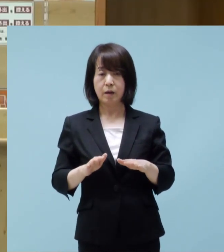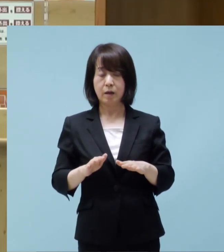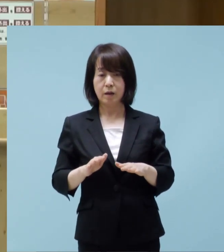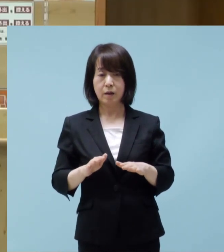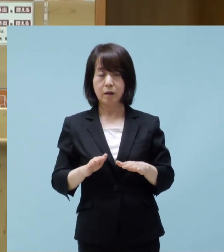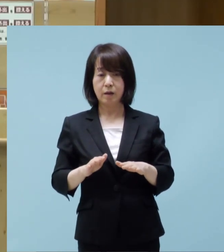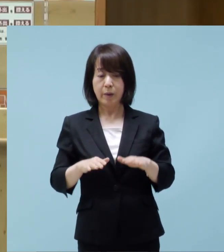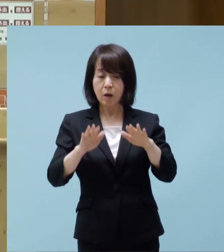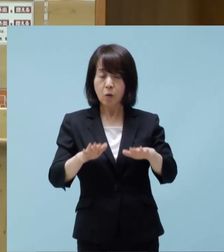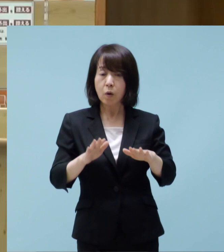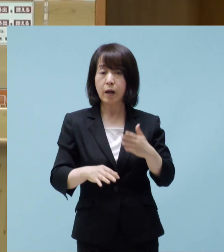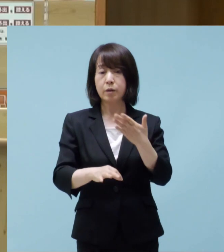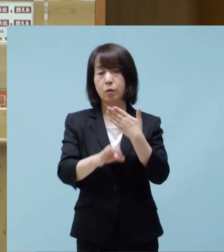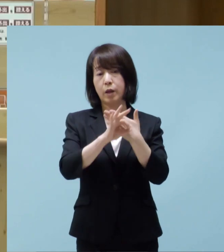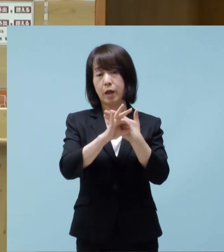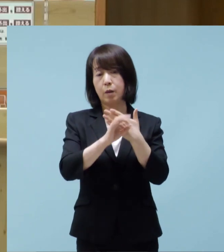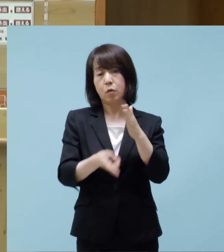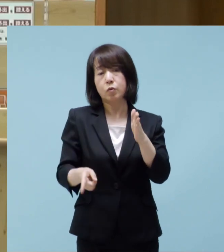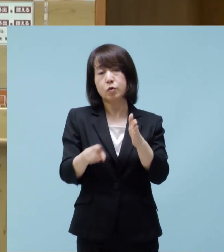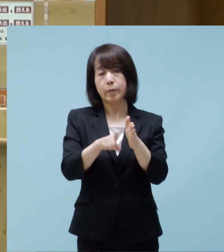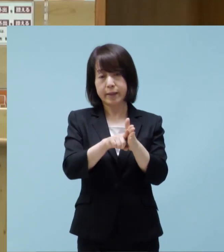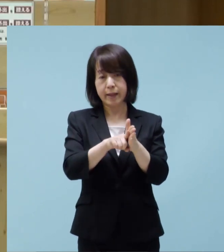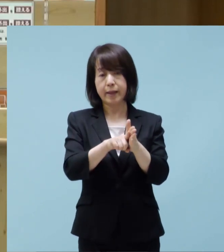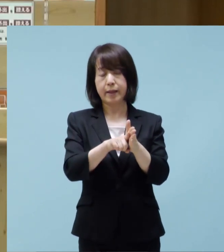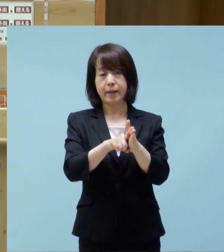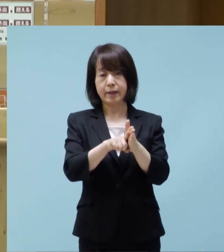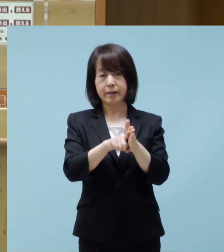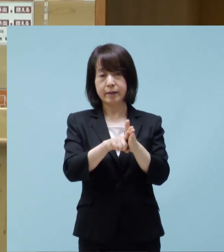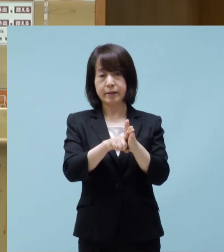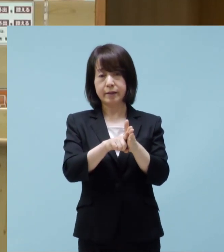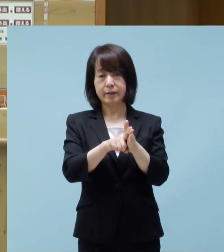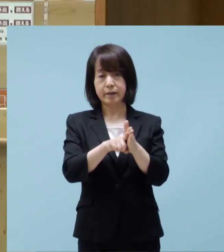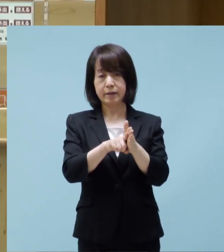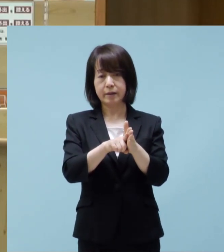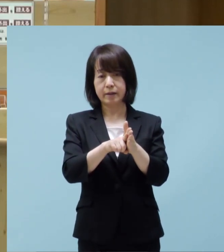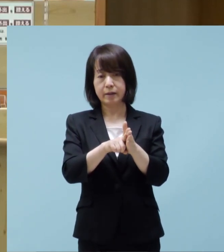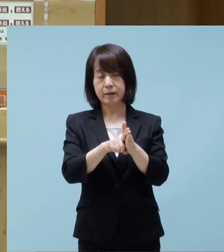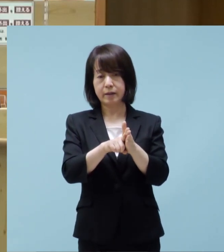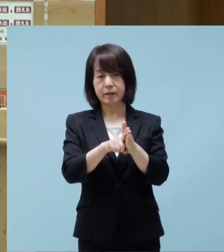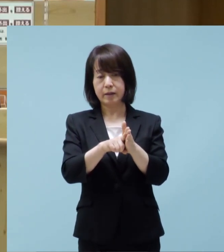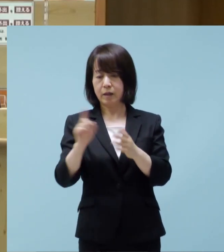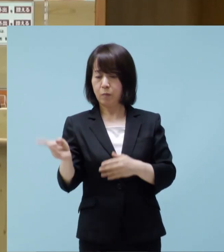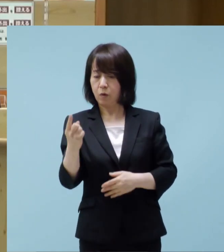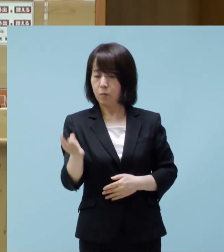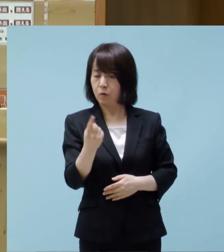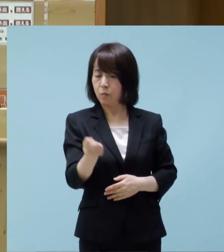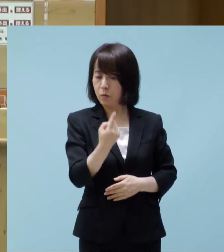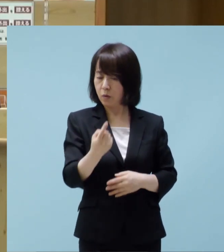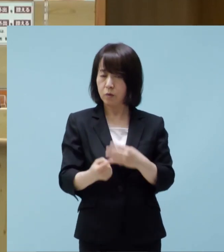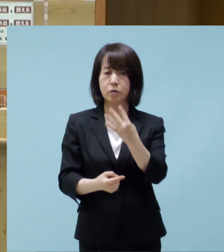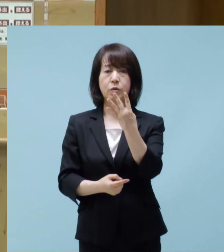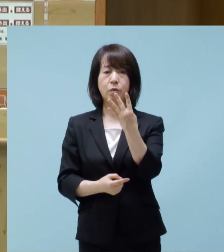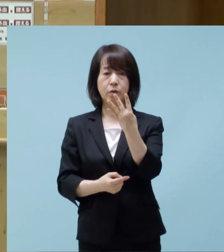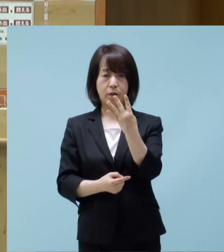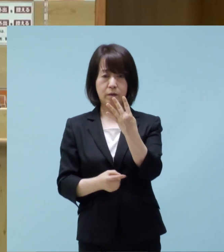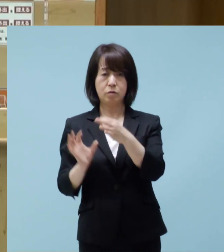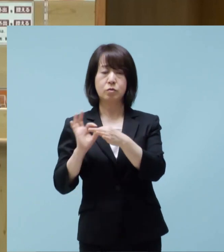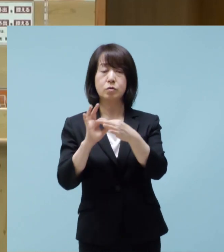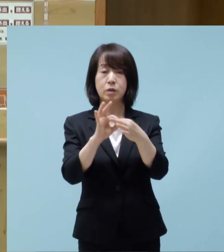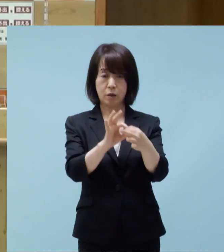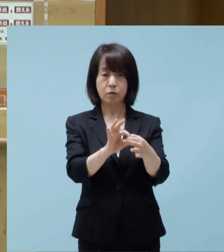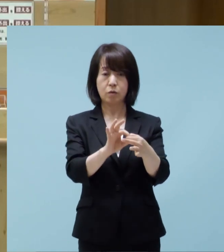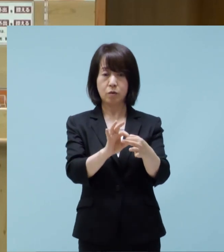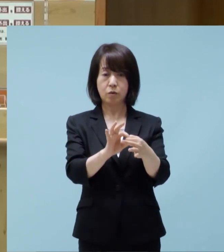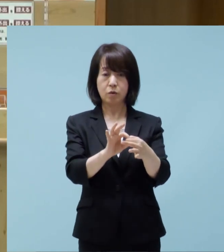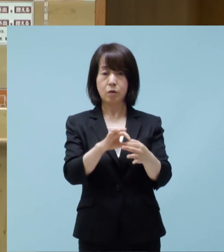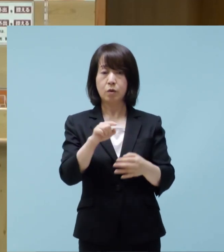てこの4件続いているんですね。ですのでこういった状況も踏まえまして、